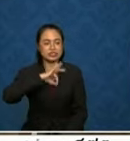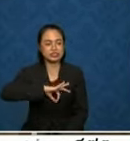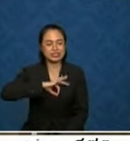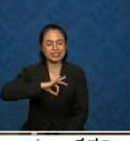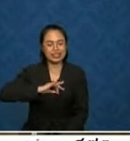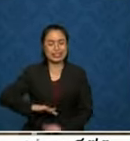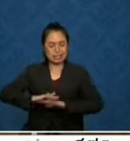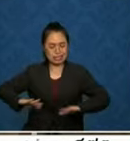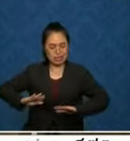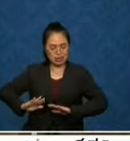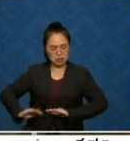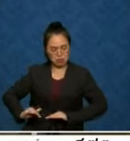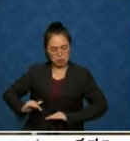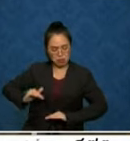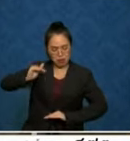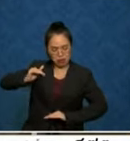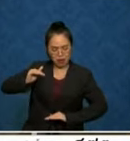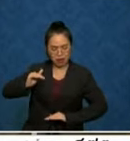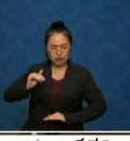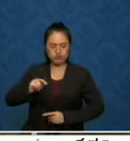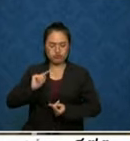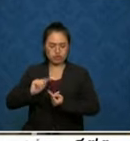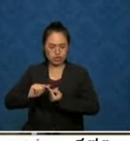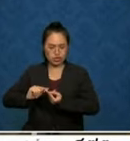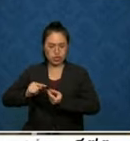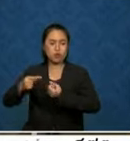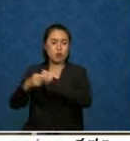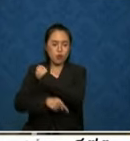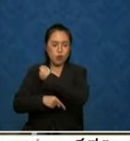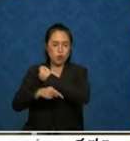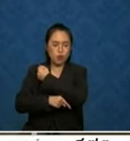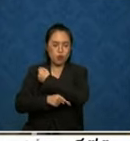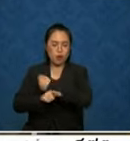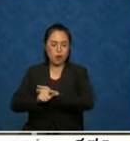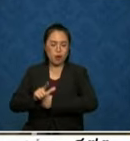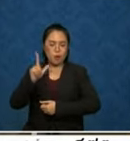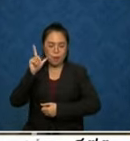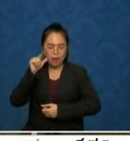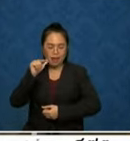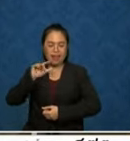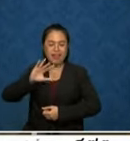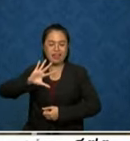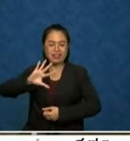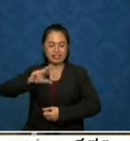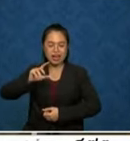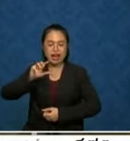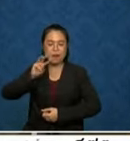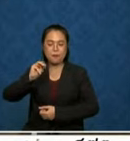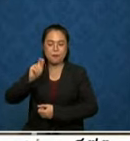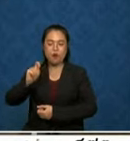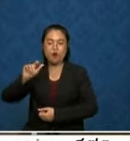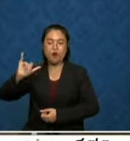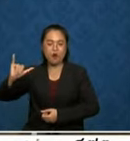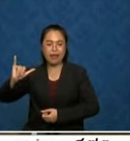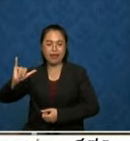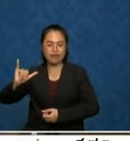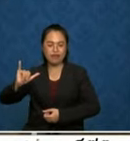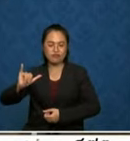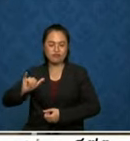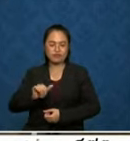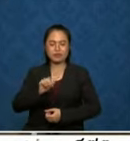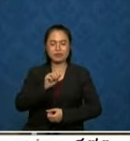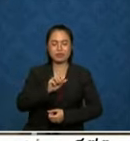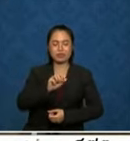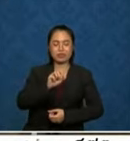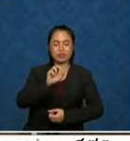ด็กๆก็เห็นแล้วแม่ชะม้อยก็ติดคุกเข้าไปแล้วโฟเล็ก 3D แม่มณีแม่ตัก